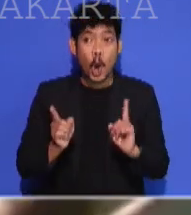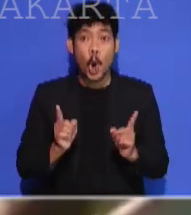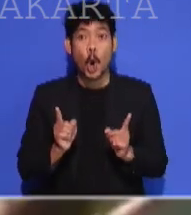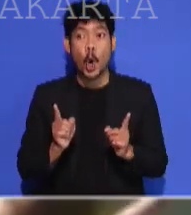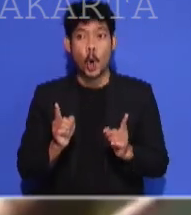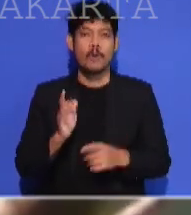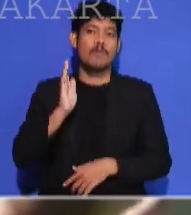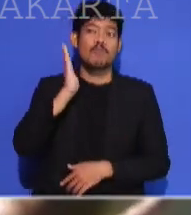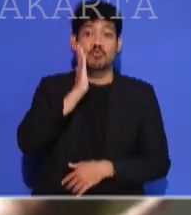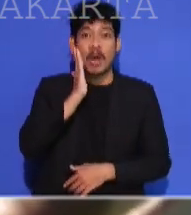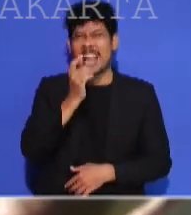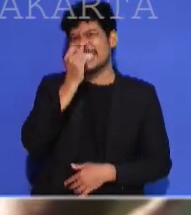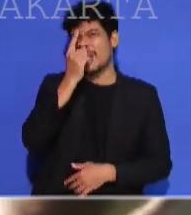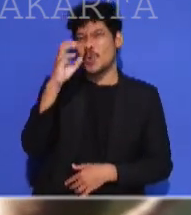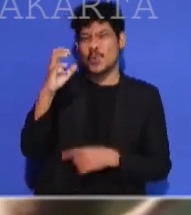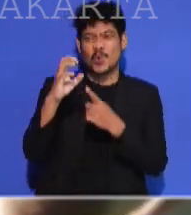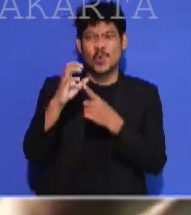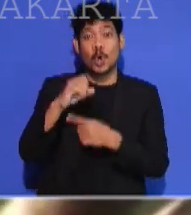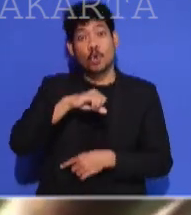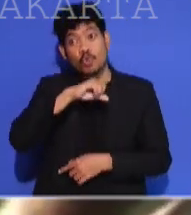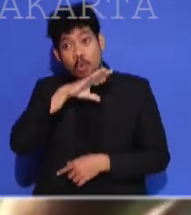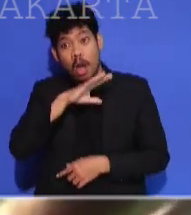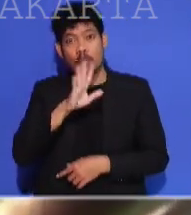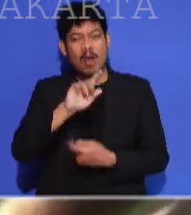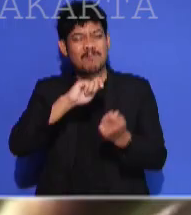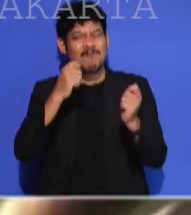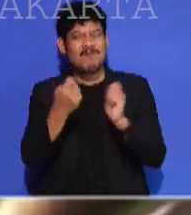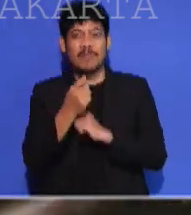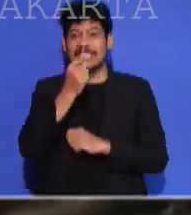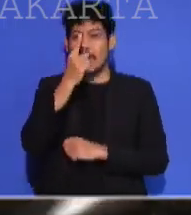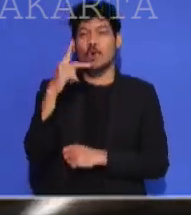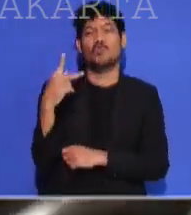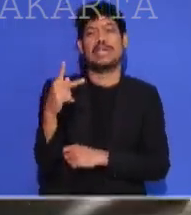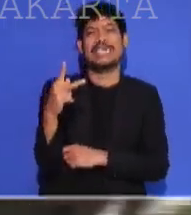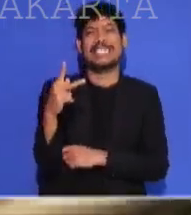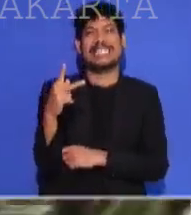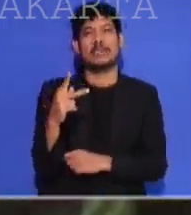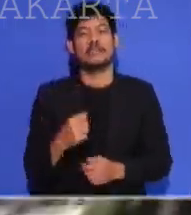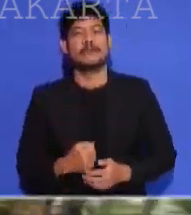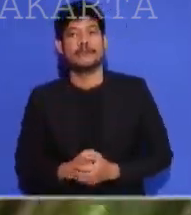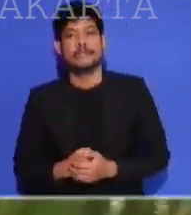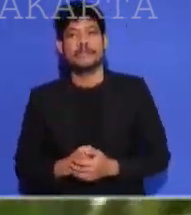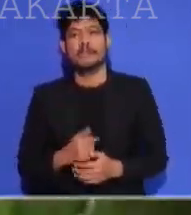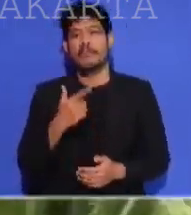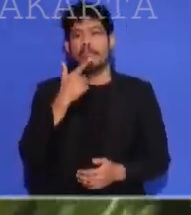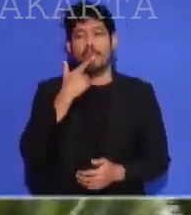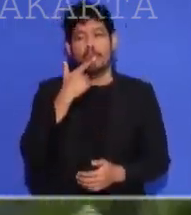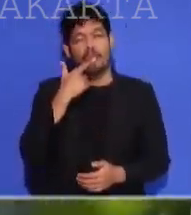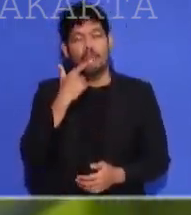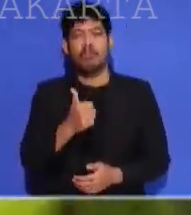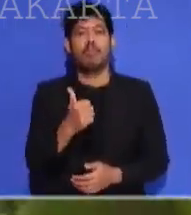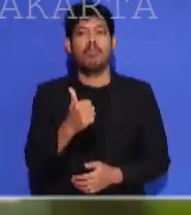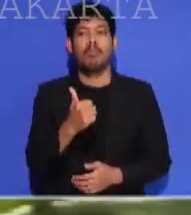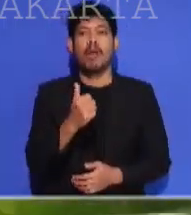ijem lan menawi sampun tuwa ewah dados ijem semu jene. Raosipun apel India menika manis lan